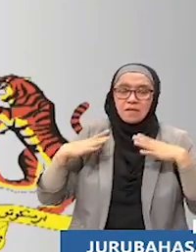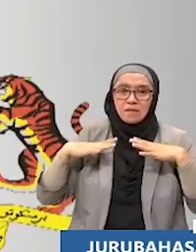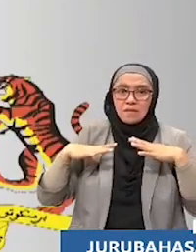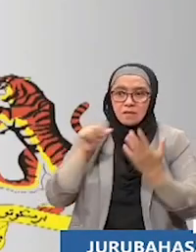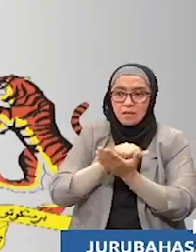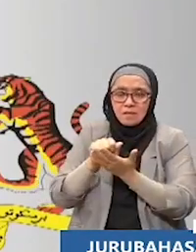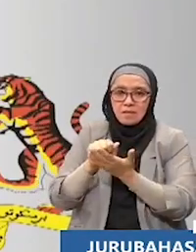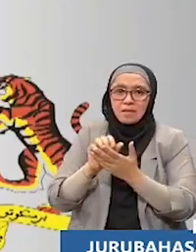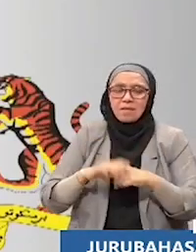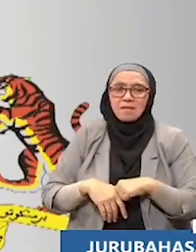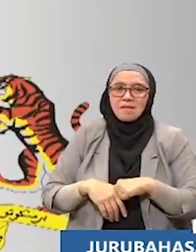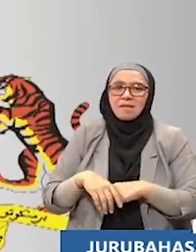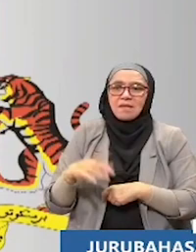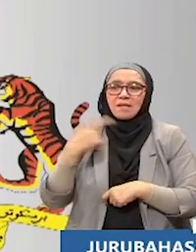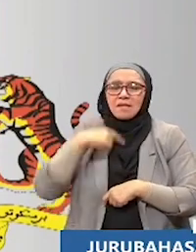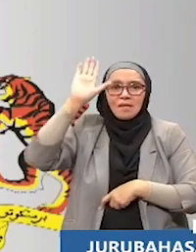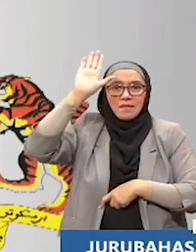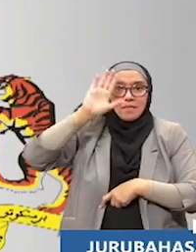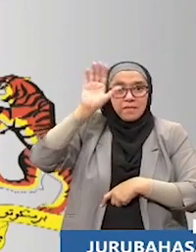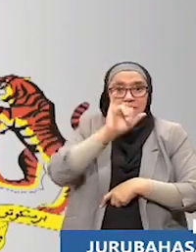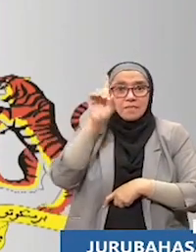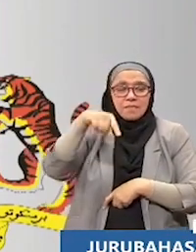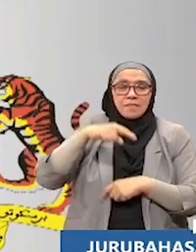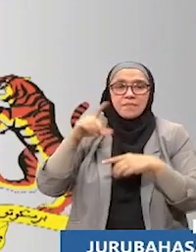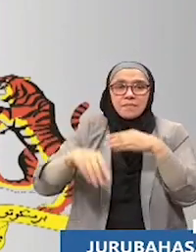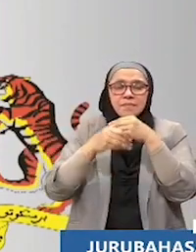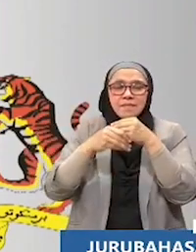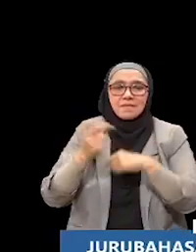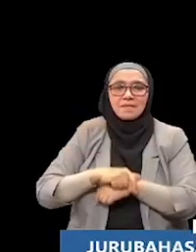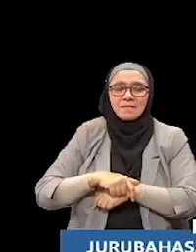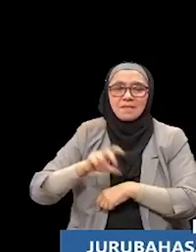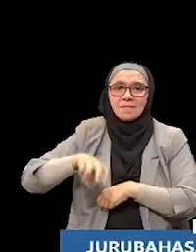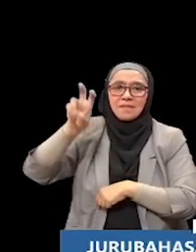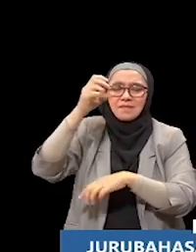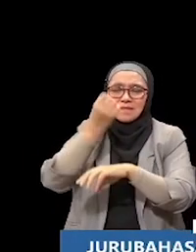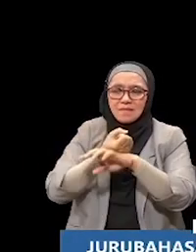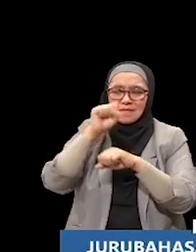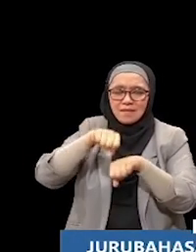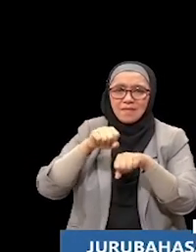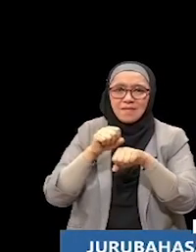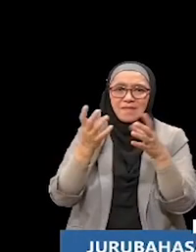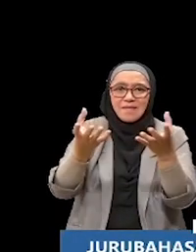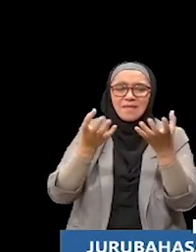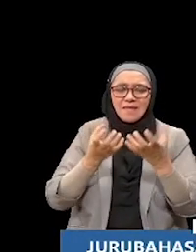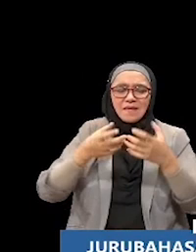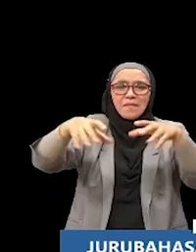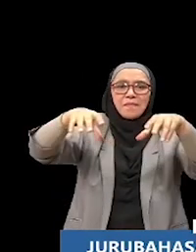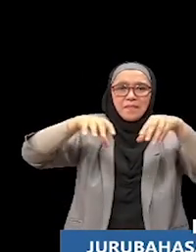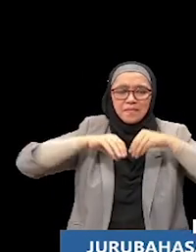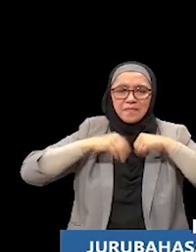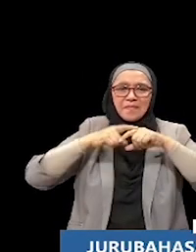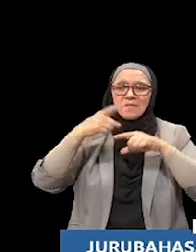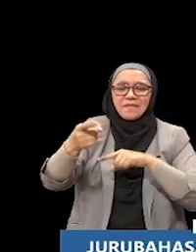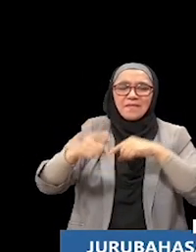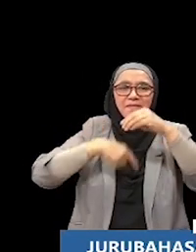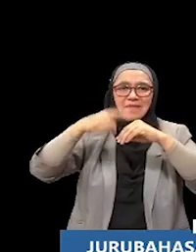Parlimen. Satu saja nak sambut menteri punya ucapan tadi. Yang dipertua, tangga batu. Nak cakap pantun untuk sambut menteri punya